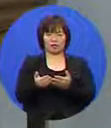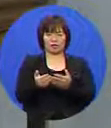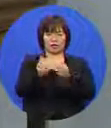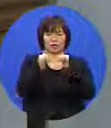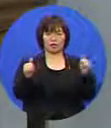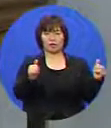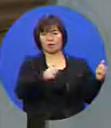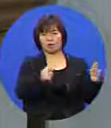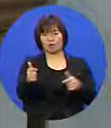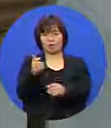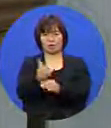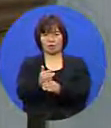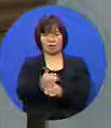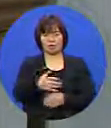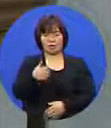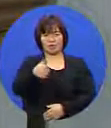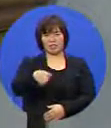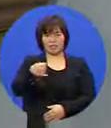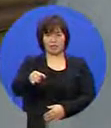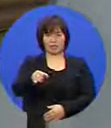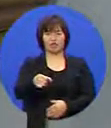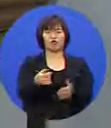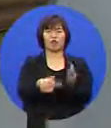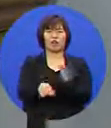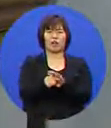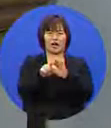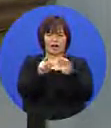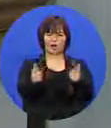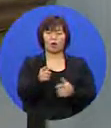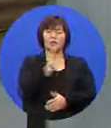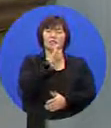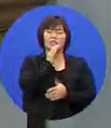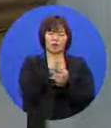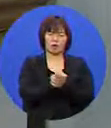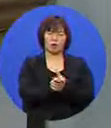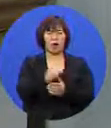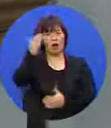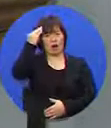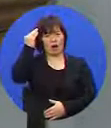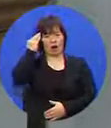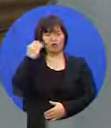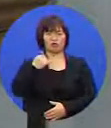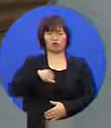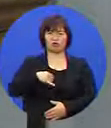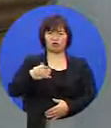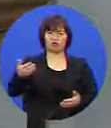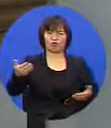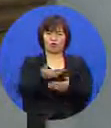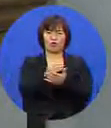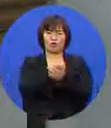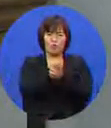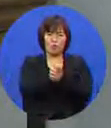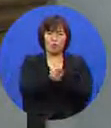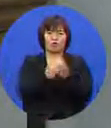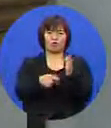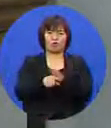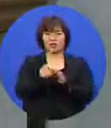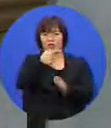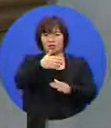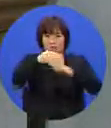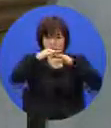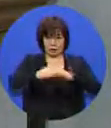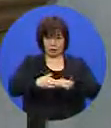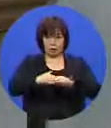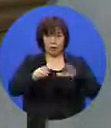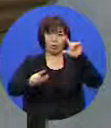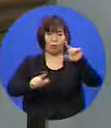가운데 자식을 위해서가 아닌 정말 진정 한국과 중국의 소원해진 관계 회복을 위해서 큰절을 올리는